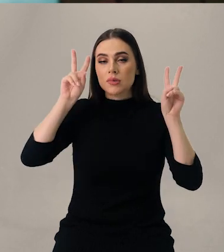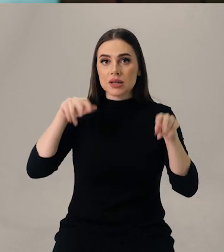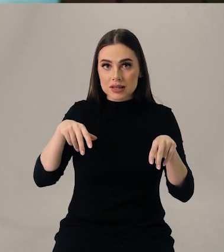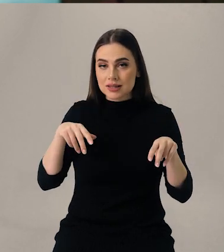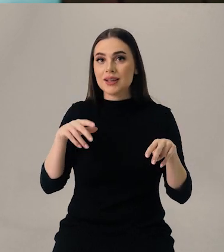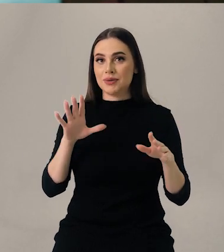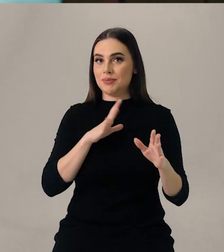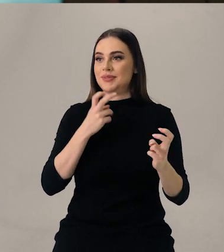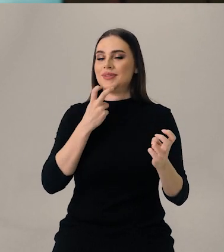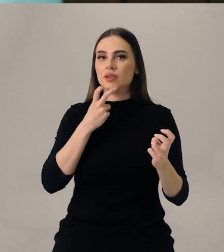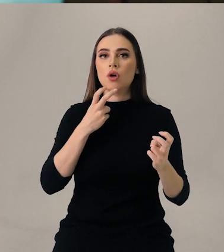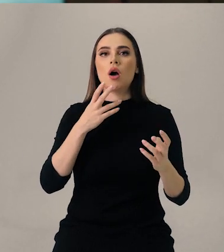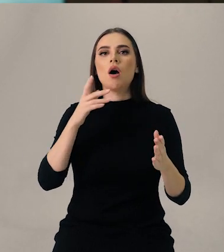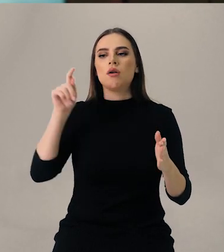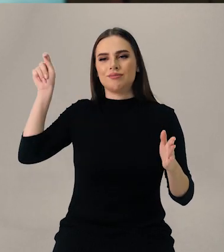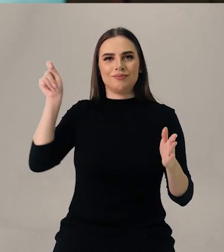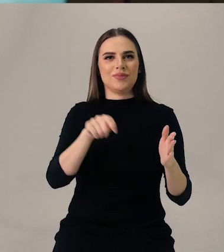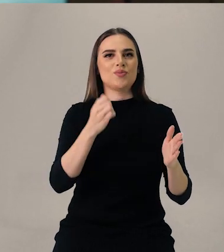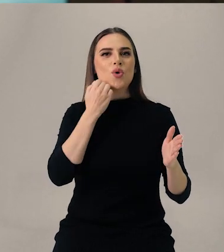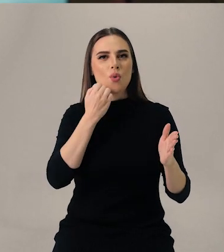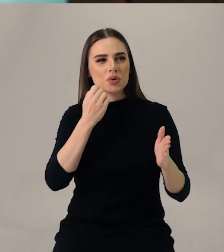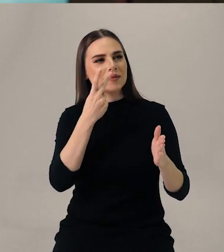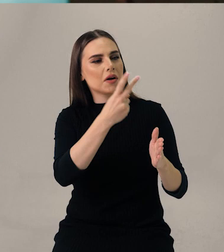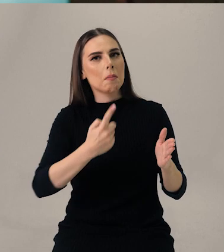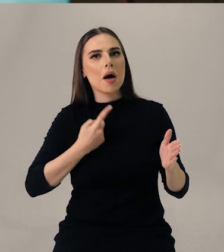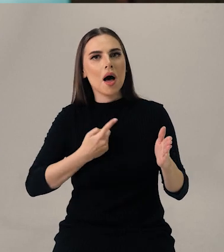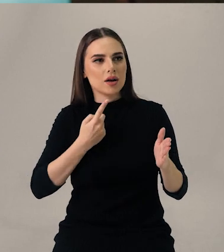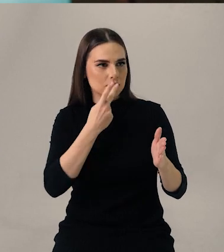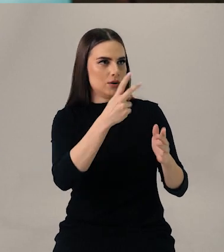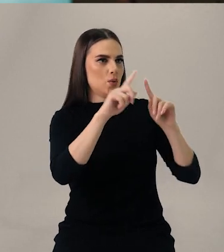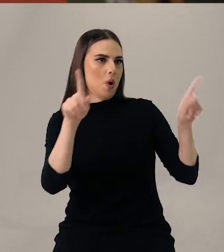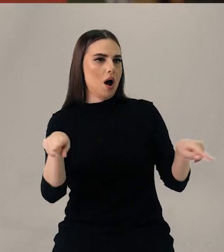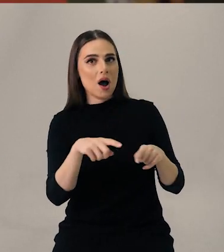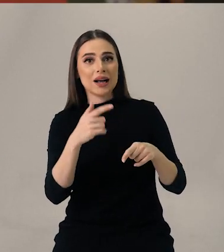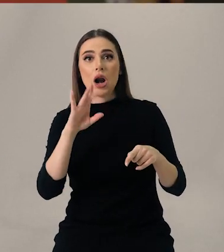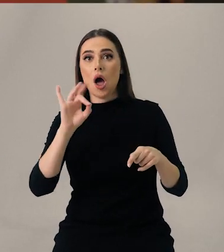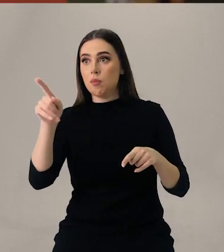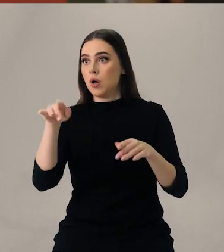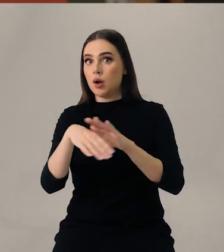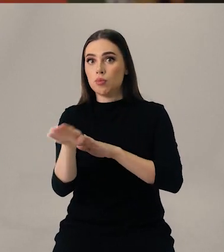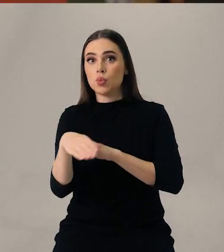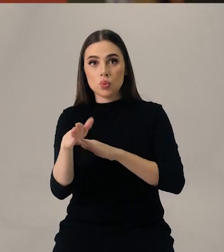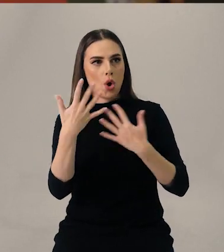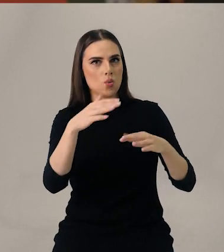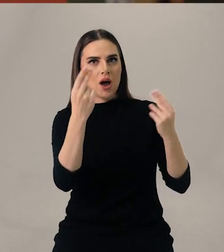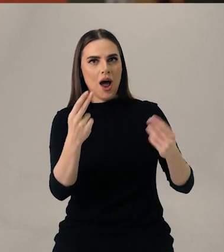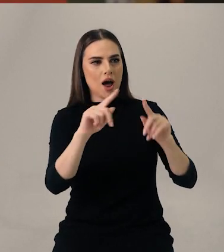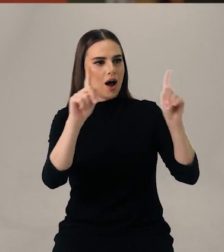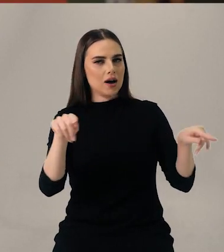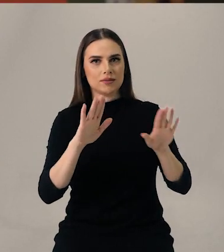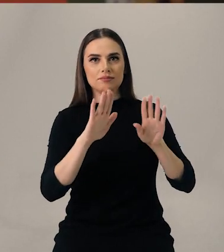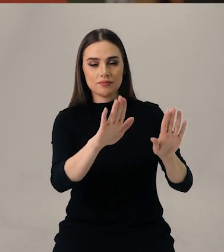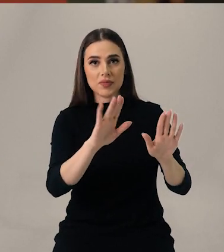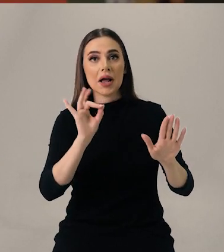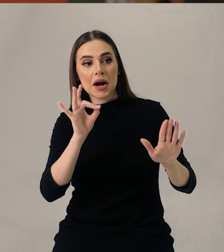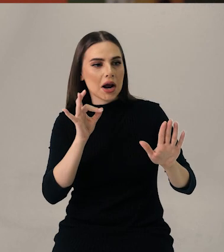случаю. Будучи в Москве, художник решил заглянуть в мастерскую. Грабаря на месте не оказалось, зато картина была уже там. Репин, конечно